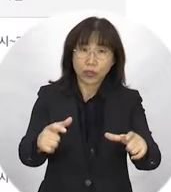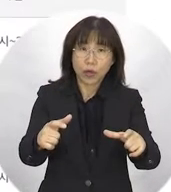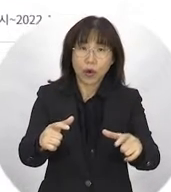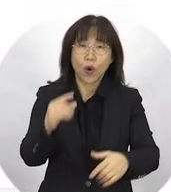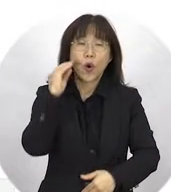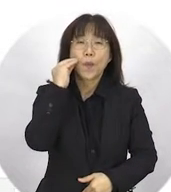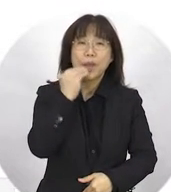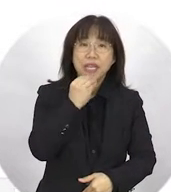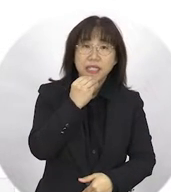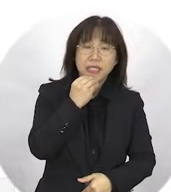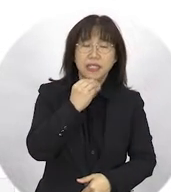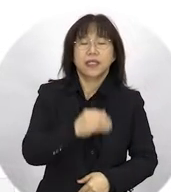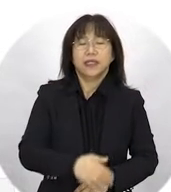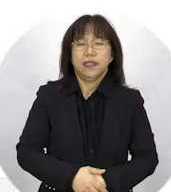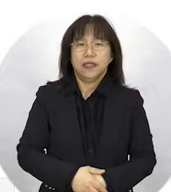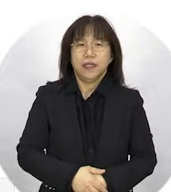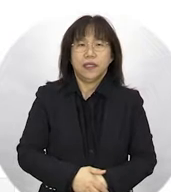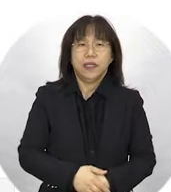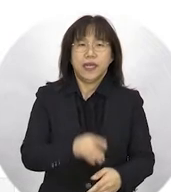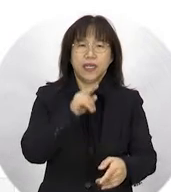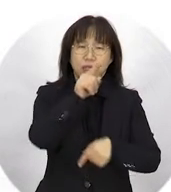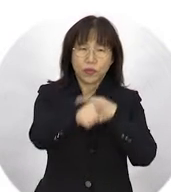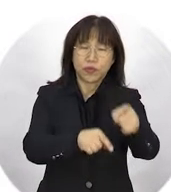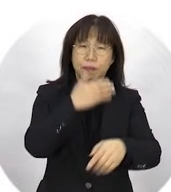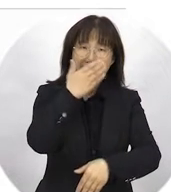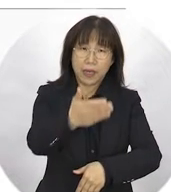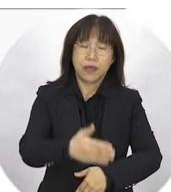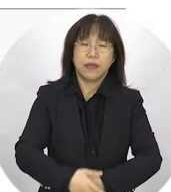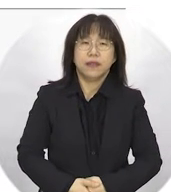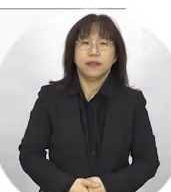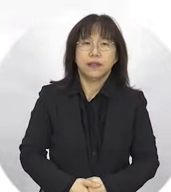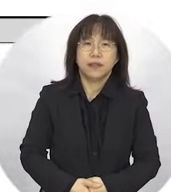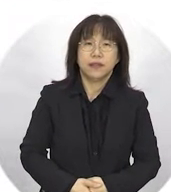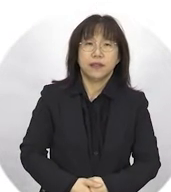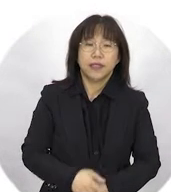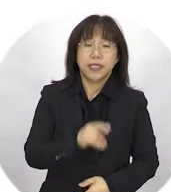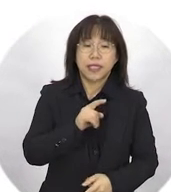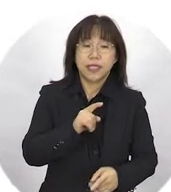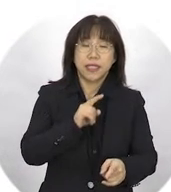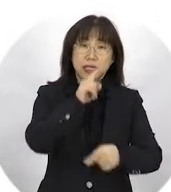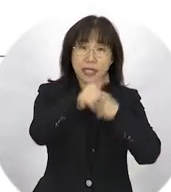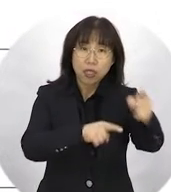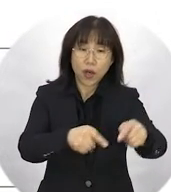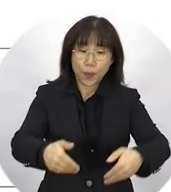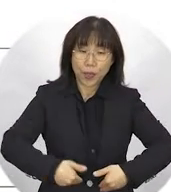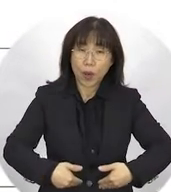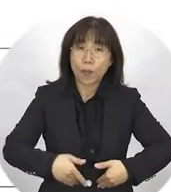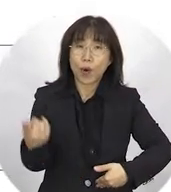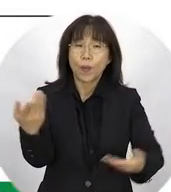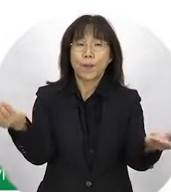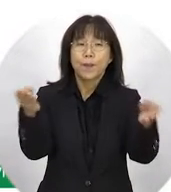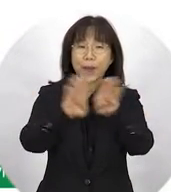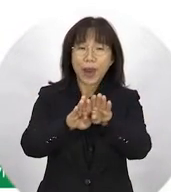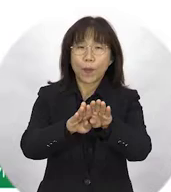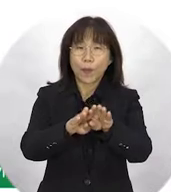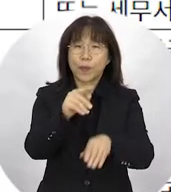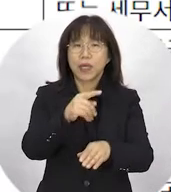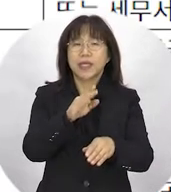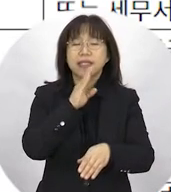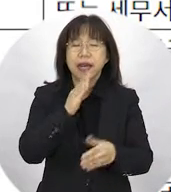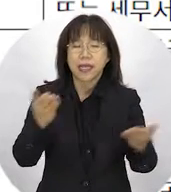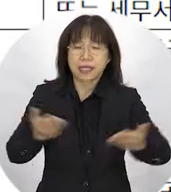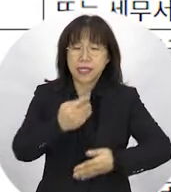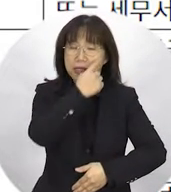홈페이지 소통과 참여 행사 접수 메뉴를 통해 신청하면 됩니다 신청에 필요한 서류는 폐업 사실